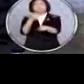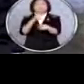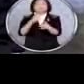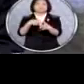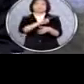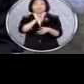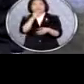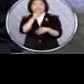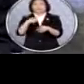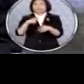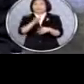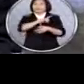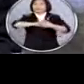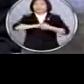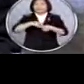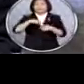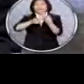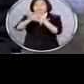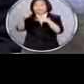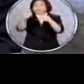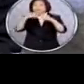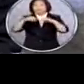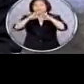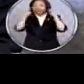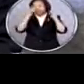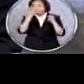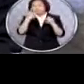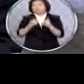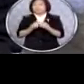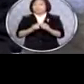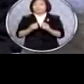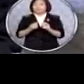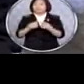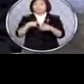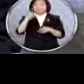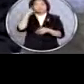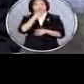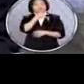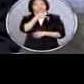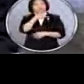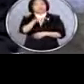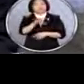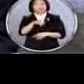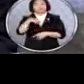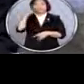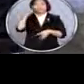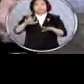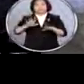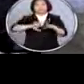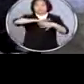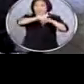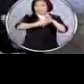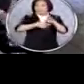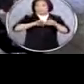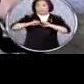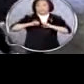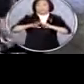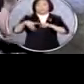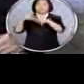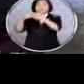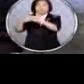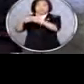自己决定，别人不知道。在这种情况底下，我觉得非常危险，因为面对这么大的挑战，两岸关系如